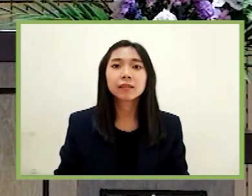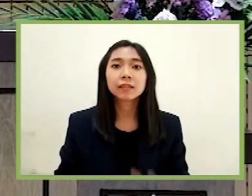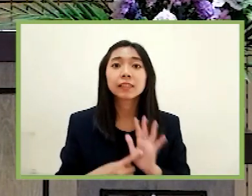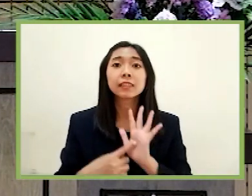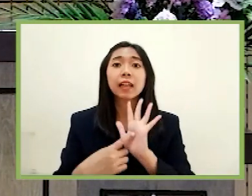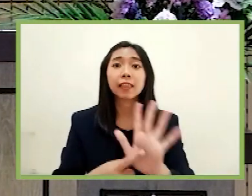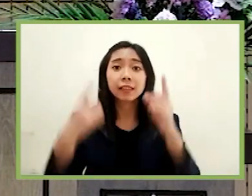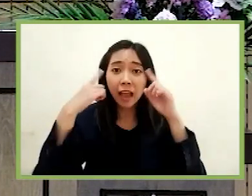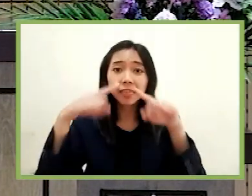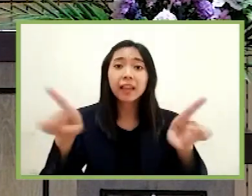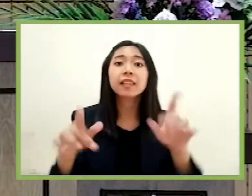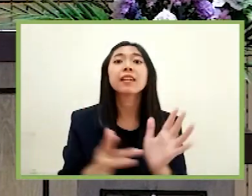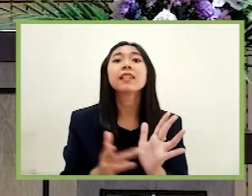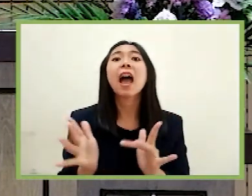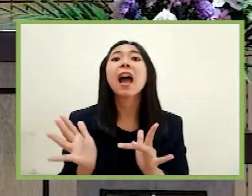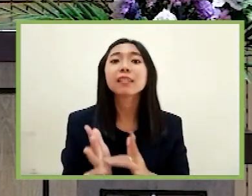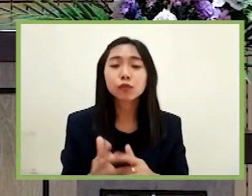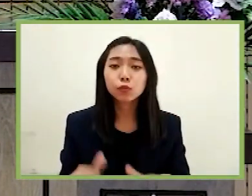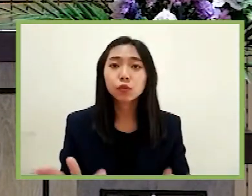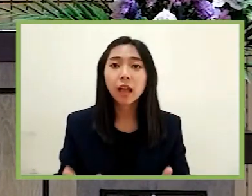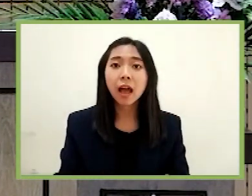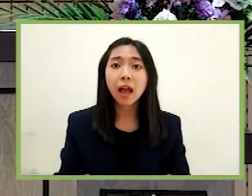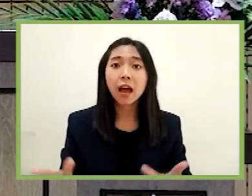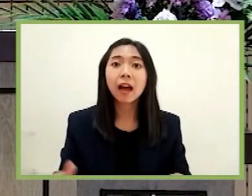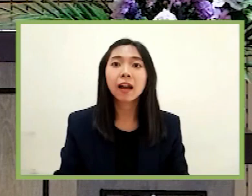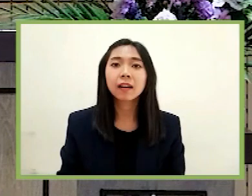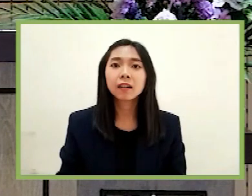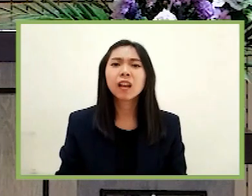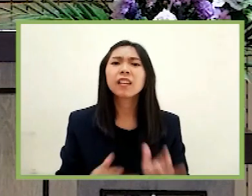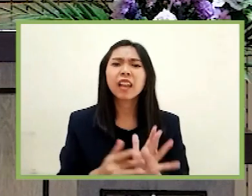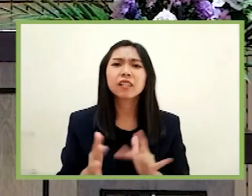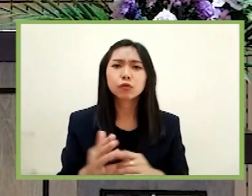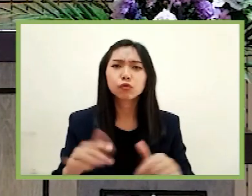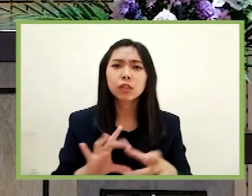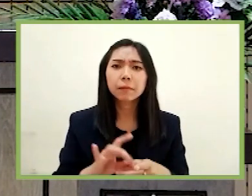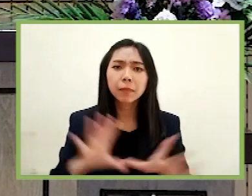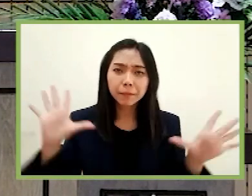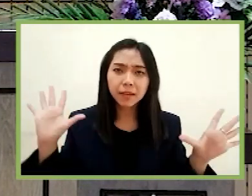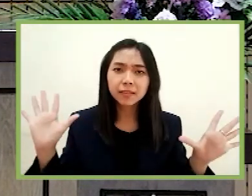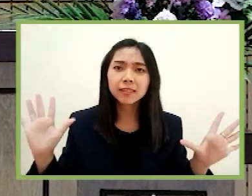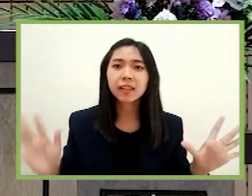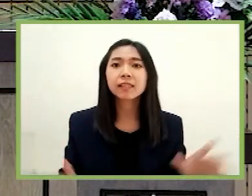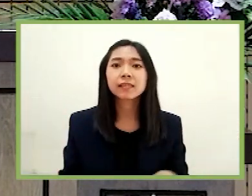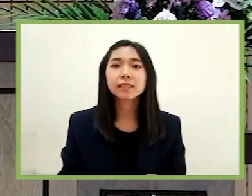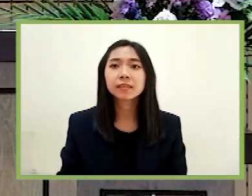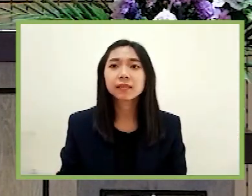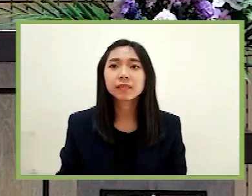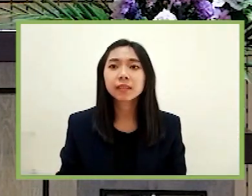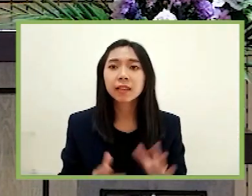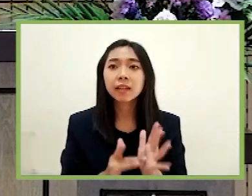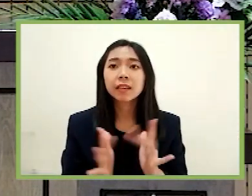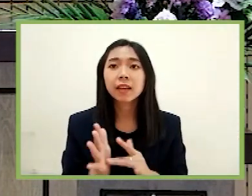hadir bahwa realitanya dia sudah membebaskan ini dia